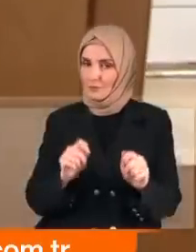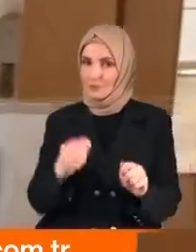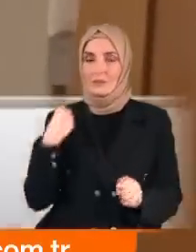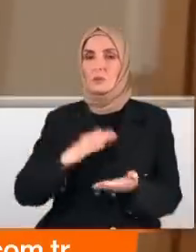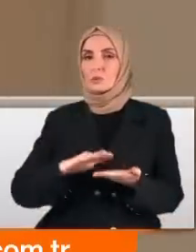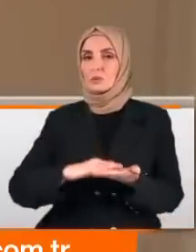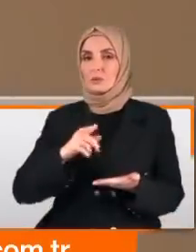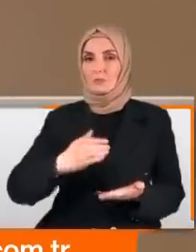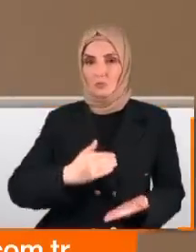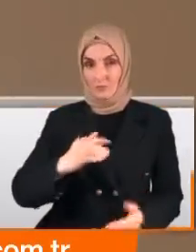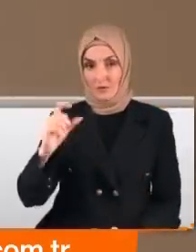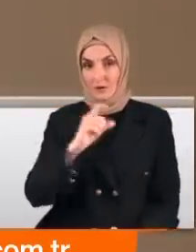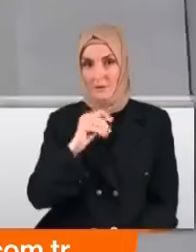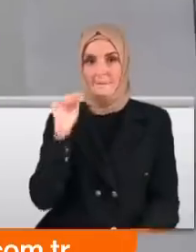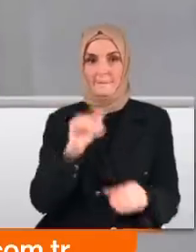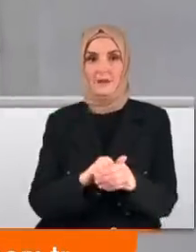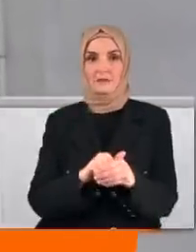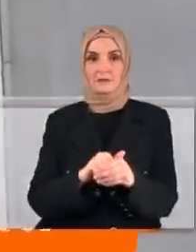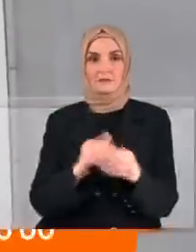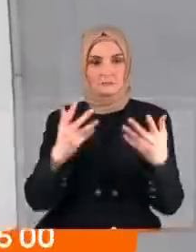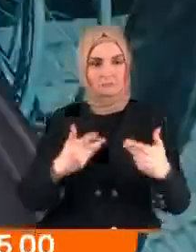önümüzdeki ay meclise gelmesi bekleniyor.